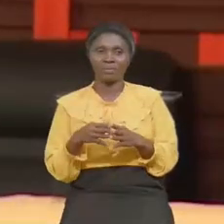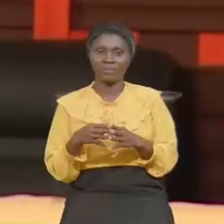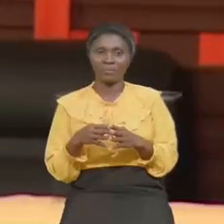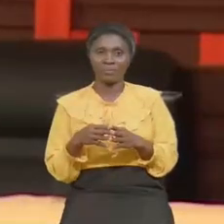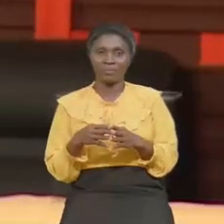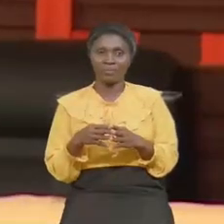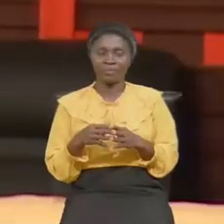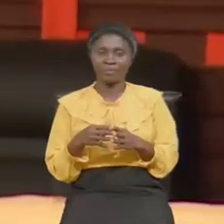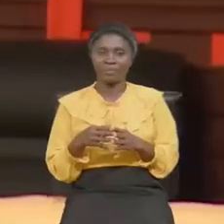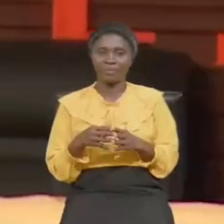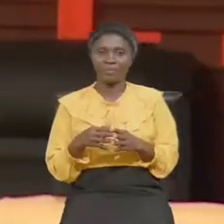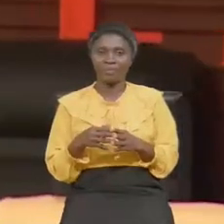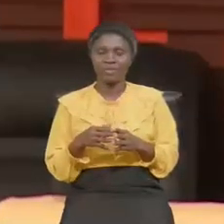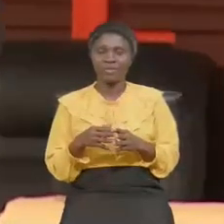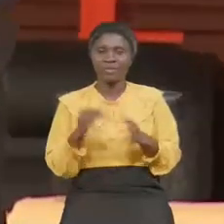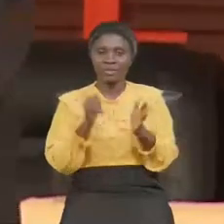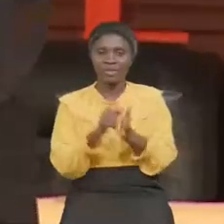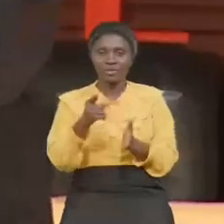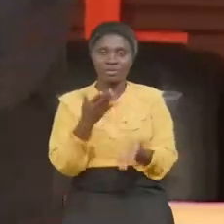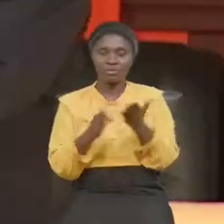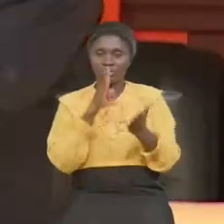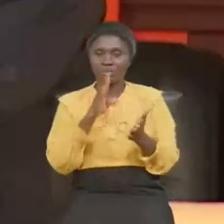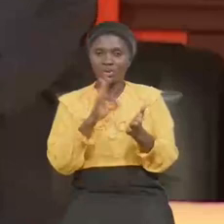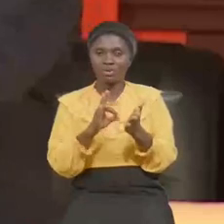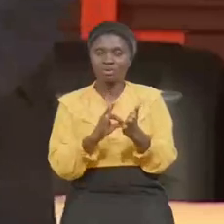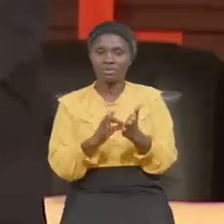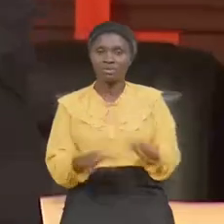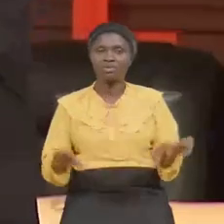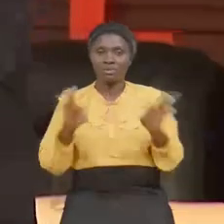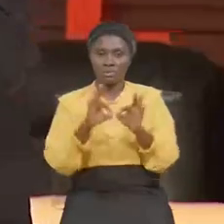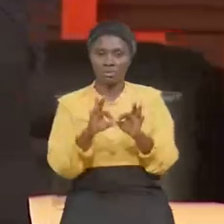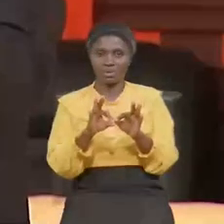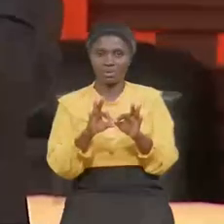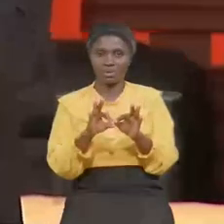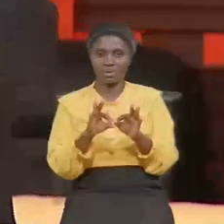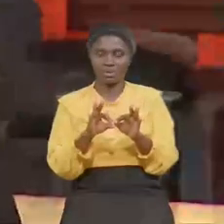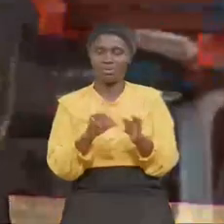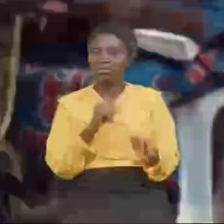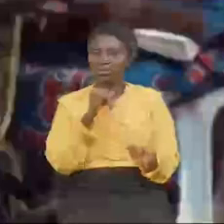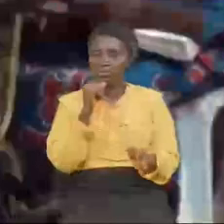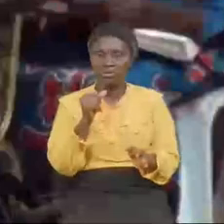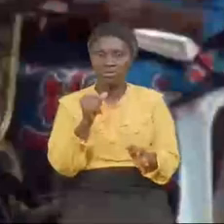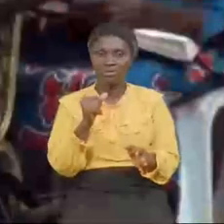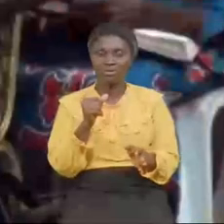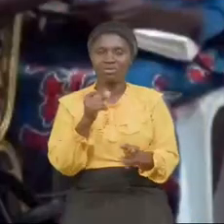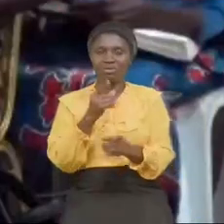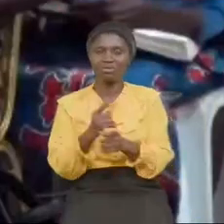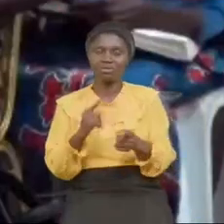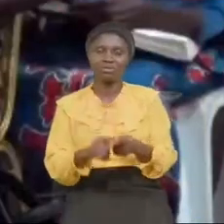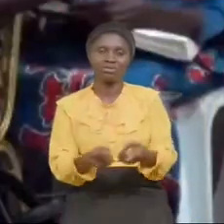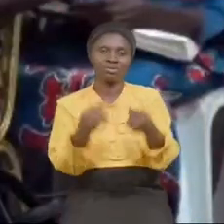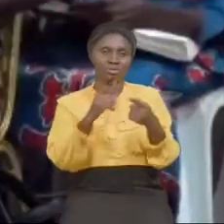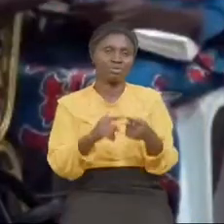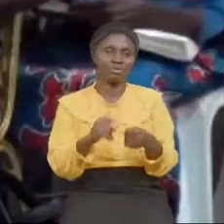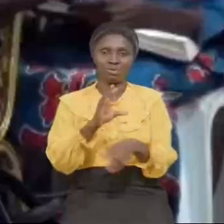force. Afin que vous ayez la force. Ce n'est pas comment je viens à l'église, je suis digne, pas du tout. Vous